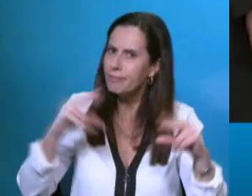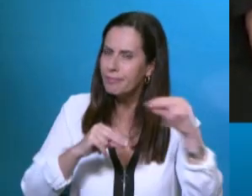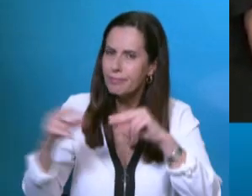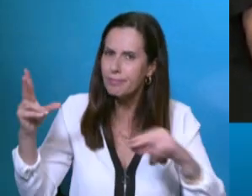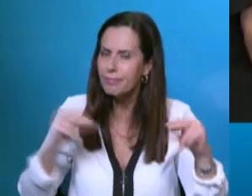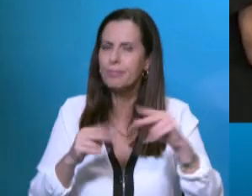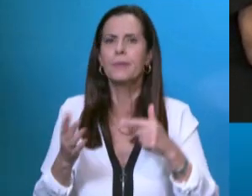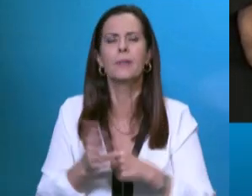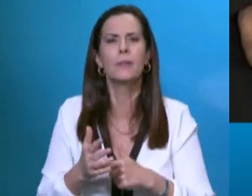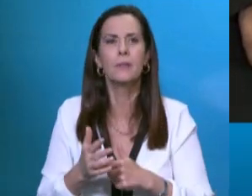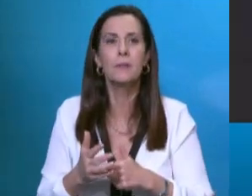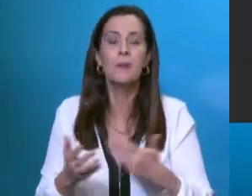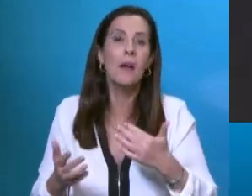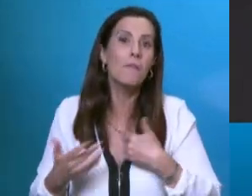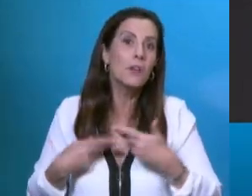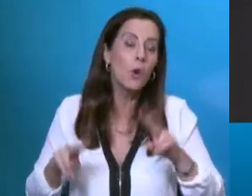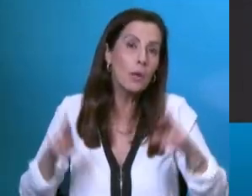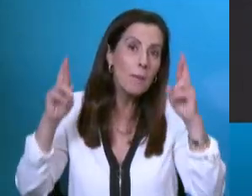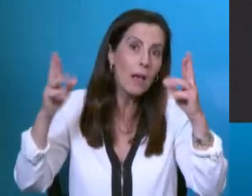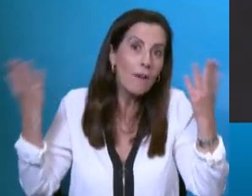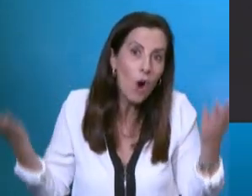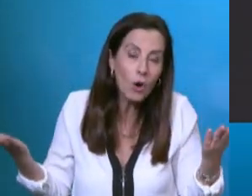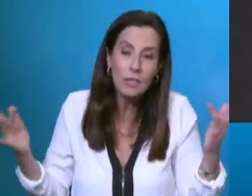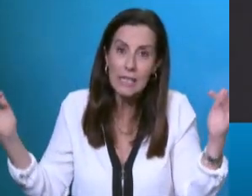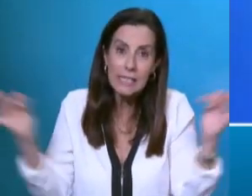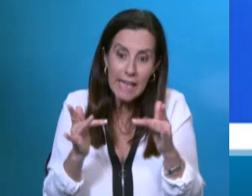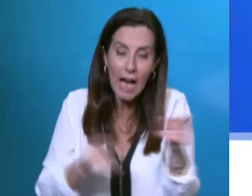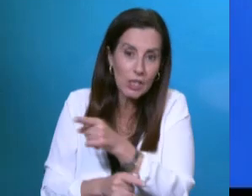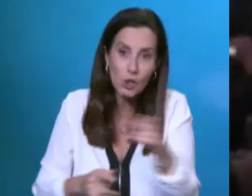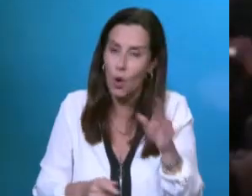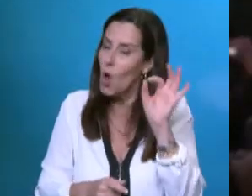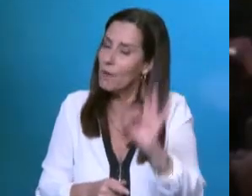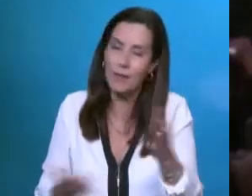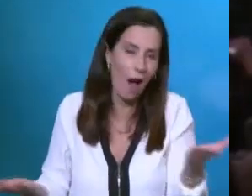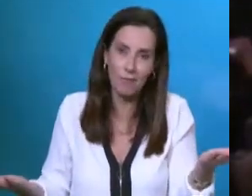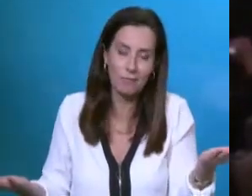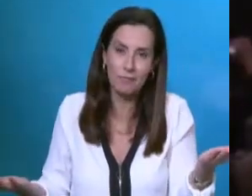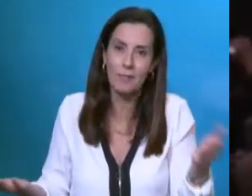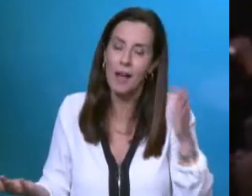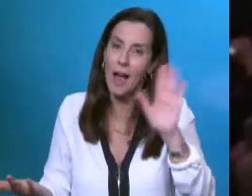העולמי, ואנחנו רק יכולים לקוות שהסכסוך האסייתי לא יפגע בסופו של דבר גם בכיס שלנו.